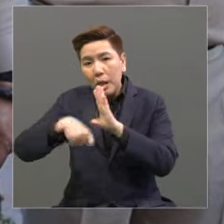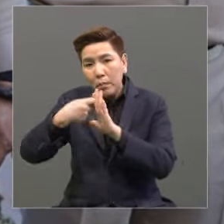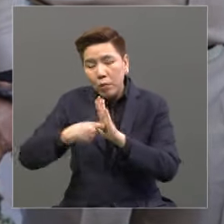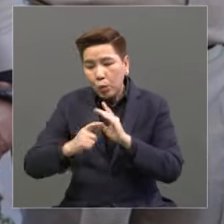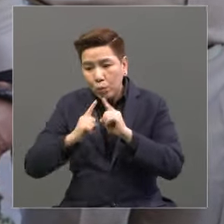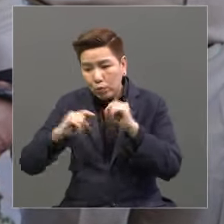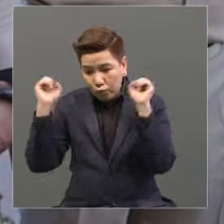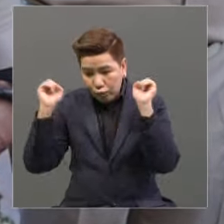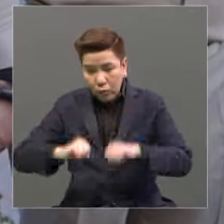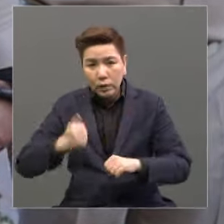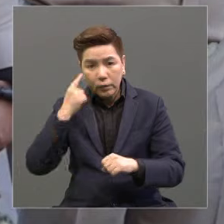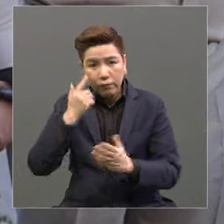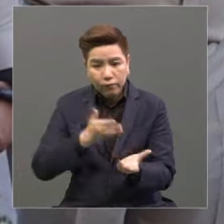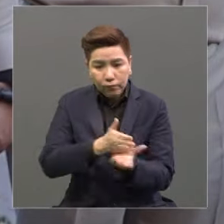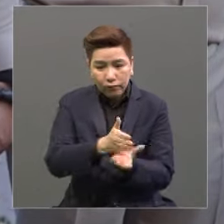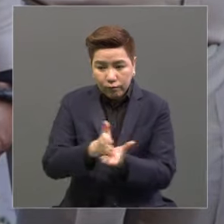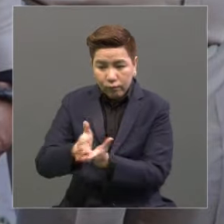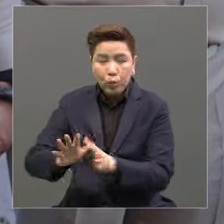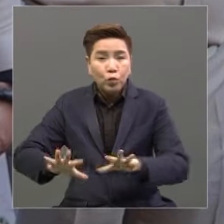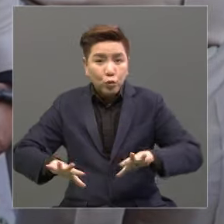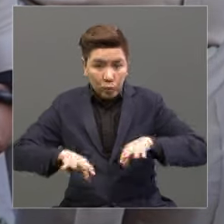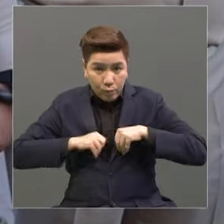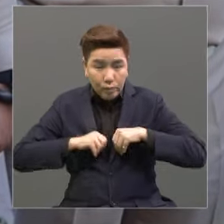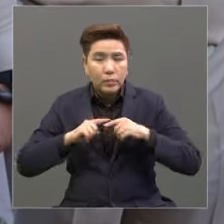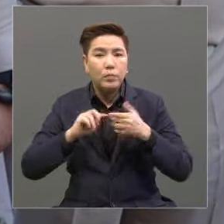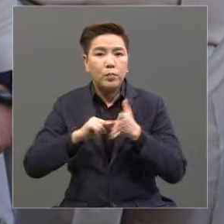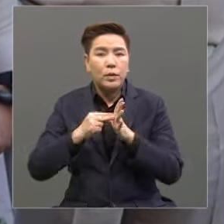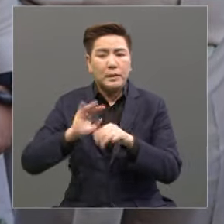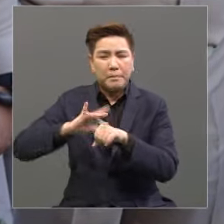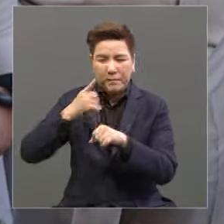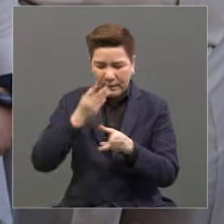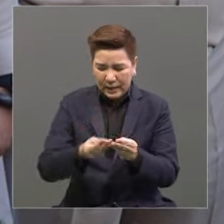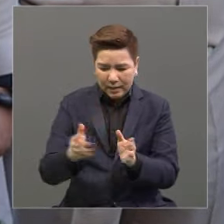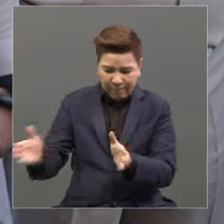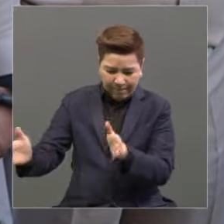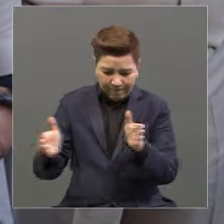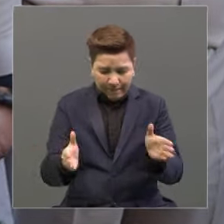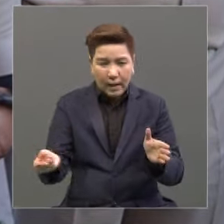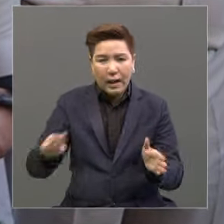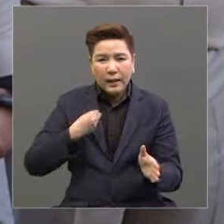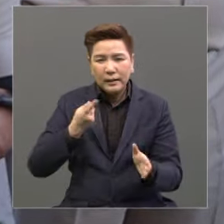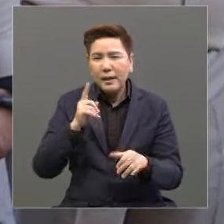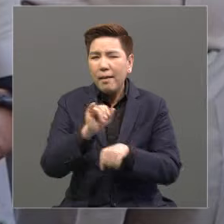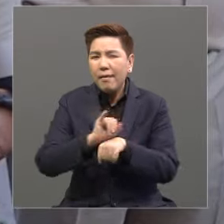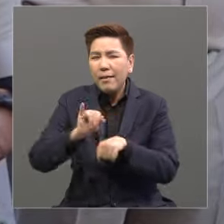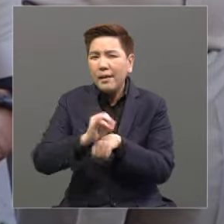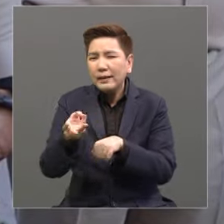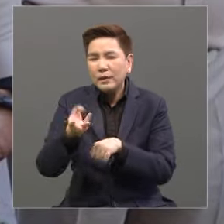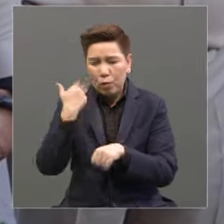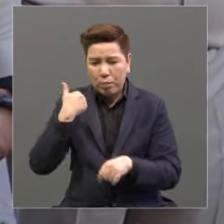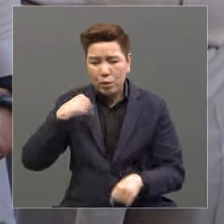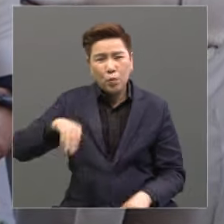ยกันวันนี้ผมว่าทุกฝ่ายรับได้นะเราเอาอุทยานมาสักนิดนึงไม่เยอะไม่กี่ไร่จาก